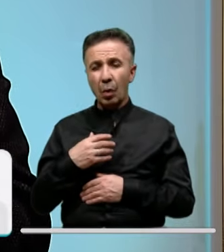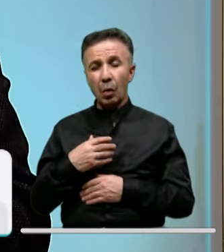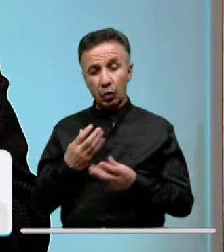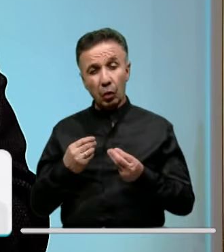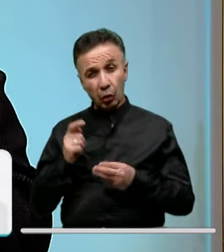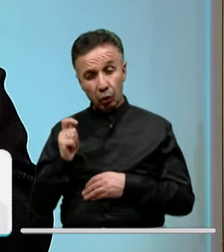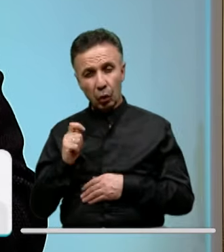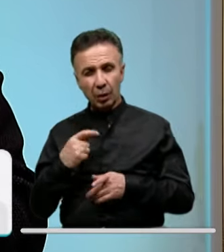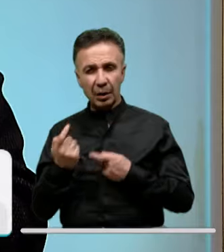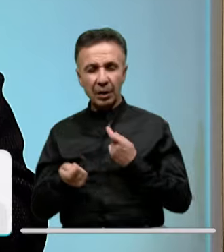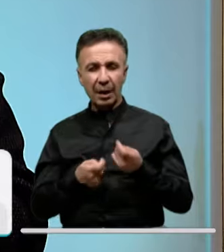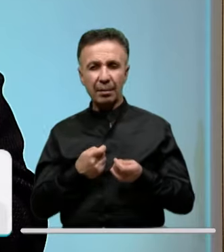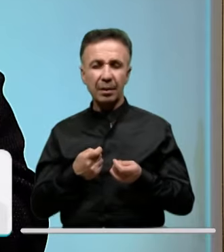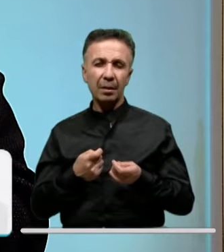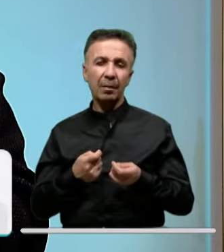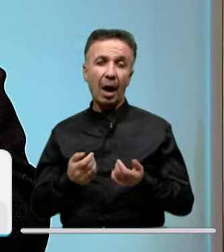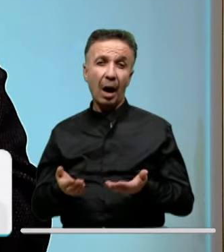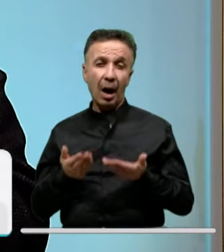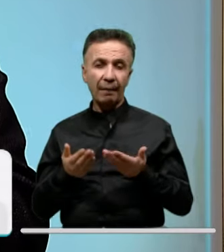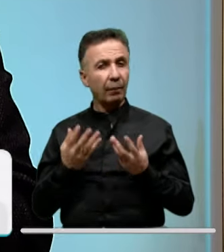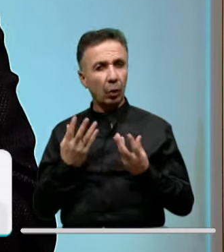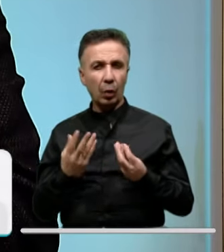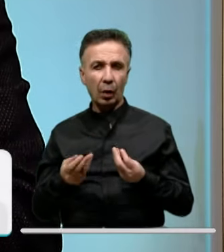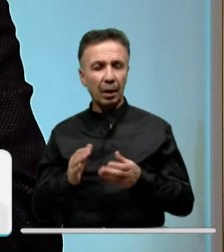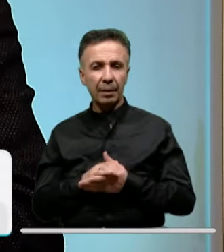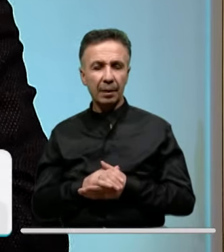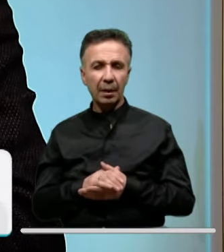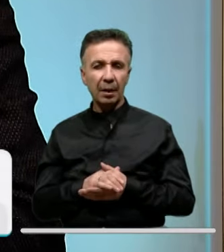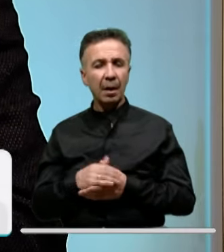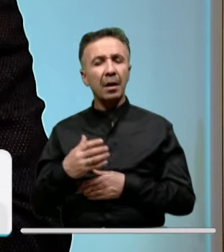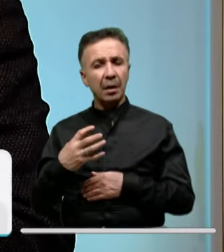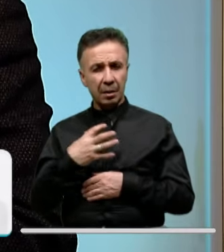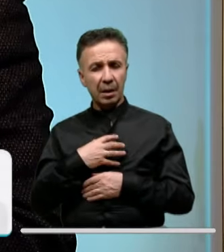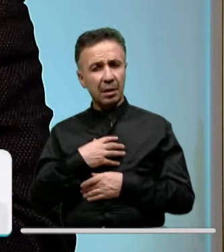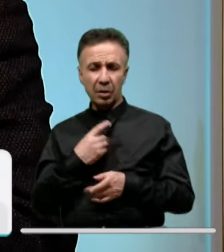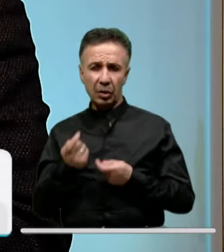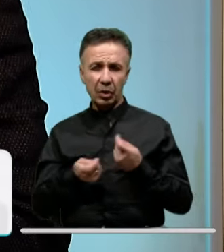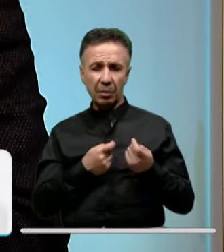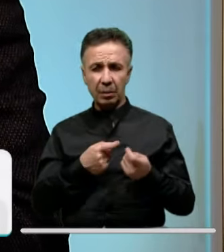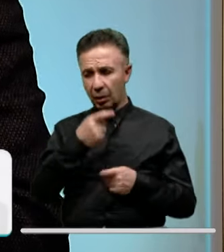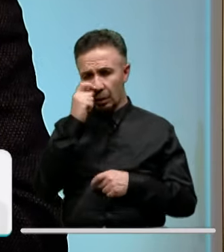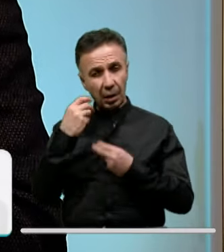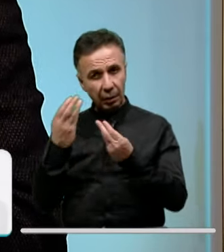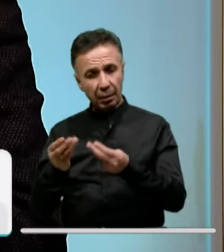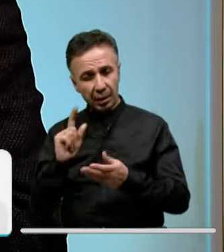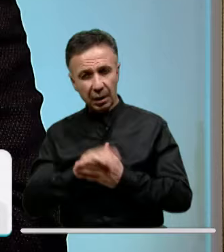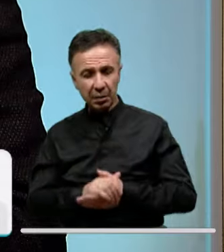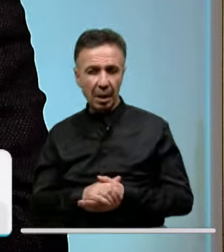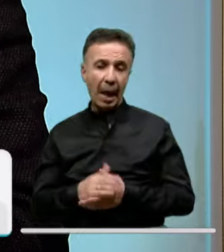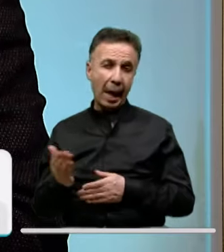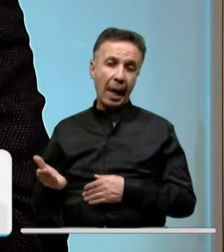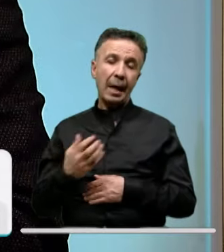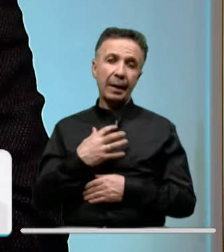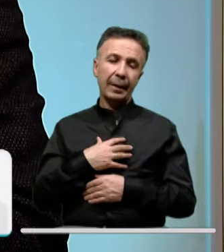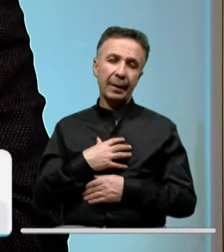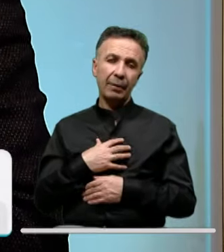işlerimizi hafif yapmak gibi bir durumumuz var. Eğer işverensek çalışanlarımıza bu işi kolaylaştırmalıyız. Eğer kendimiz